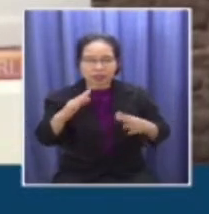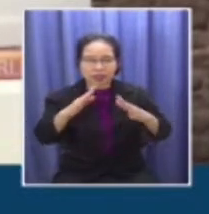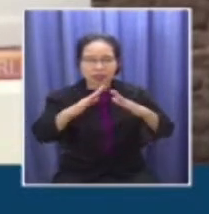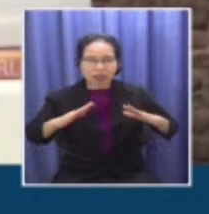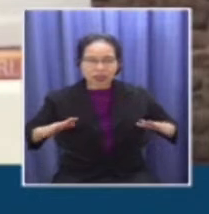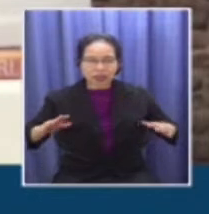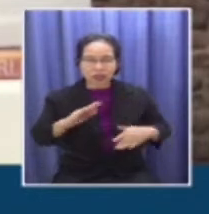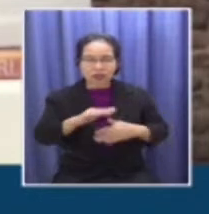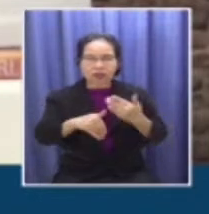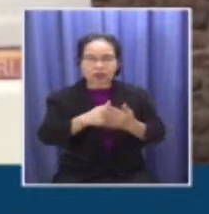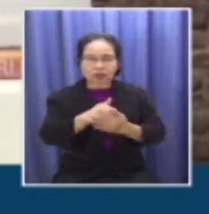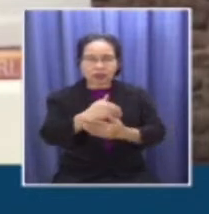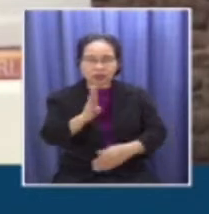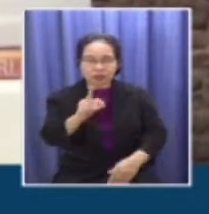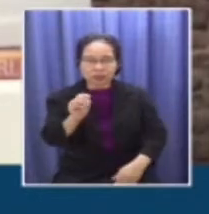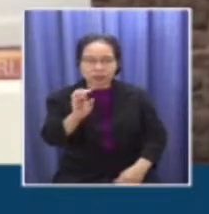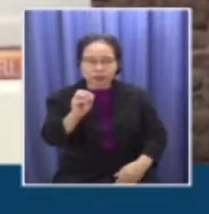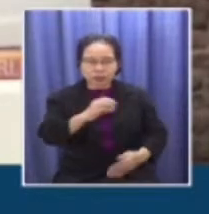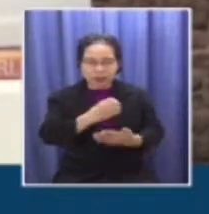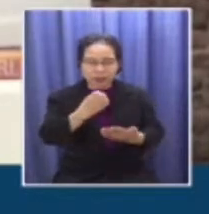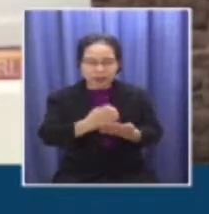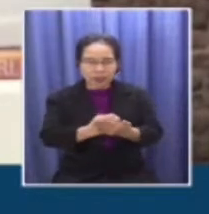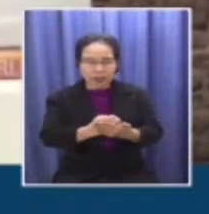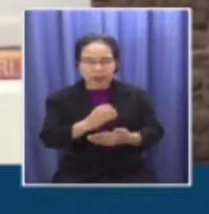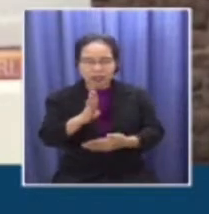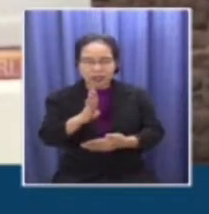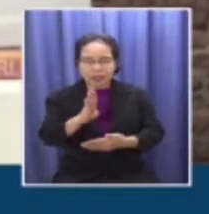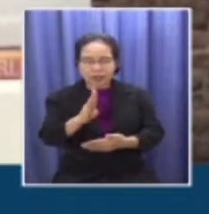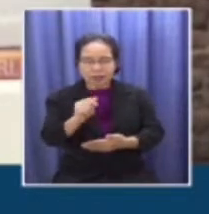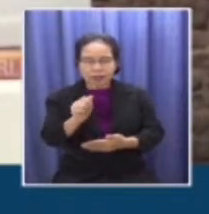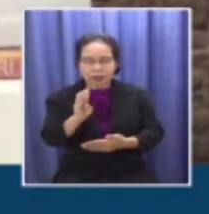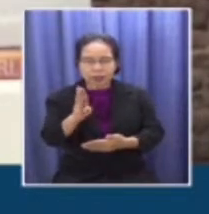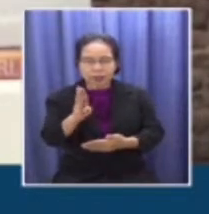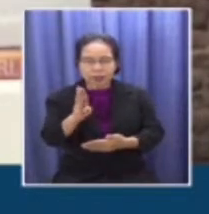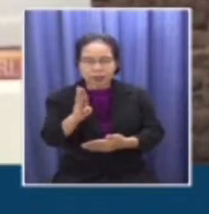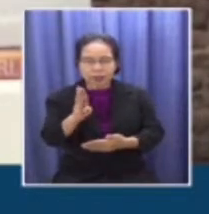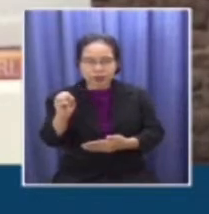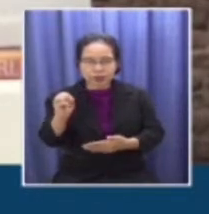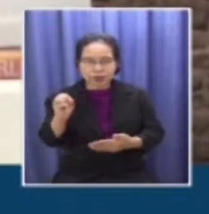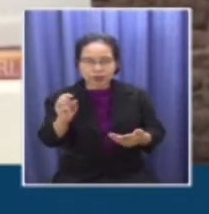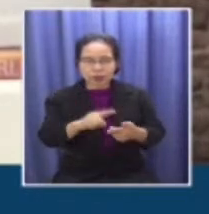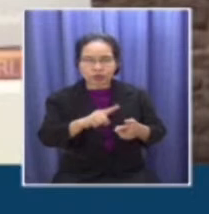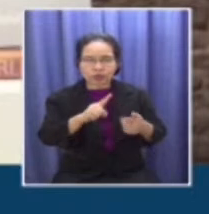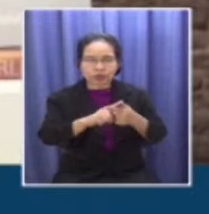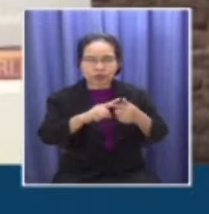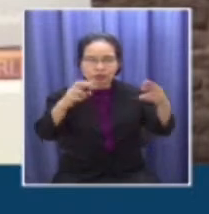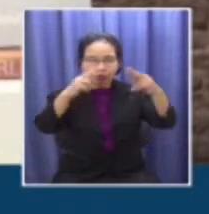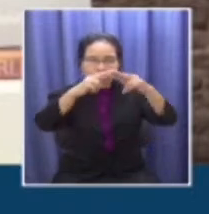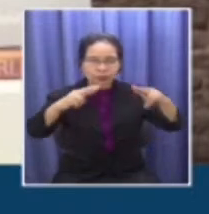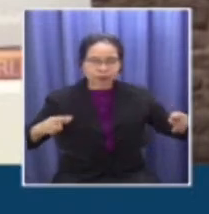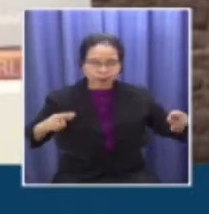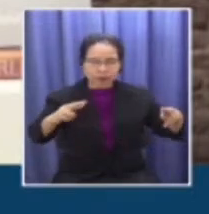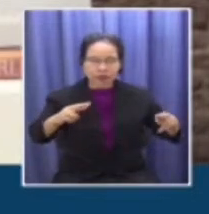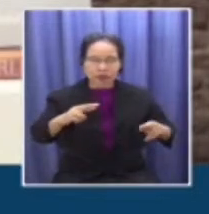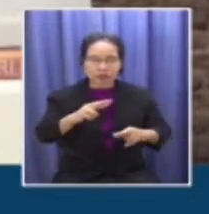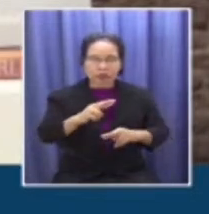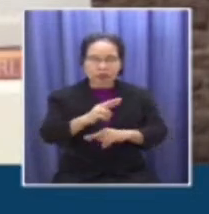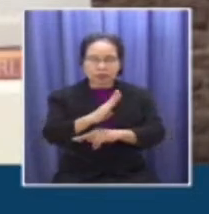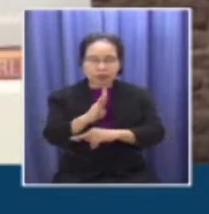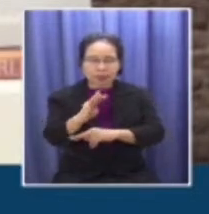A beer then campro nurse, to say nipa campro, a fie in the bum at the campro nurse.